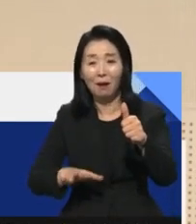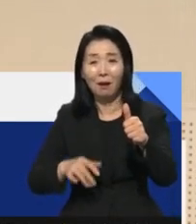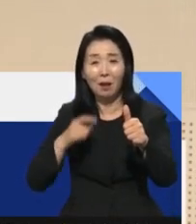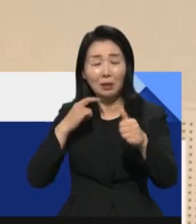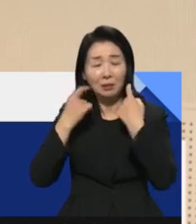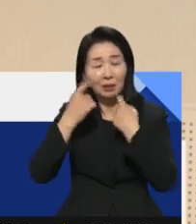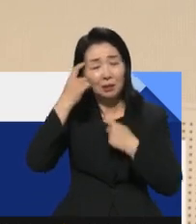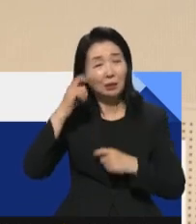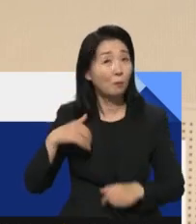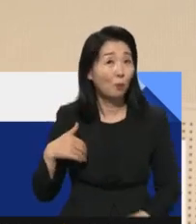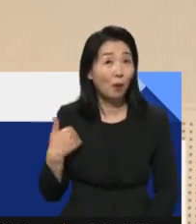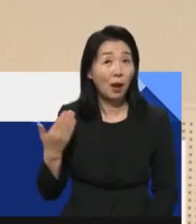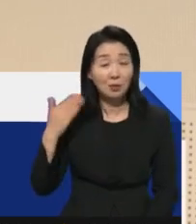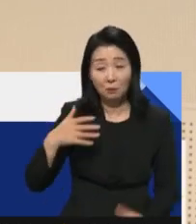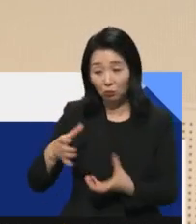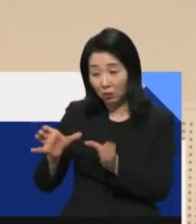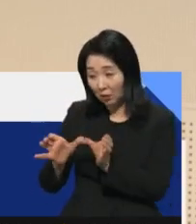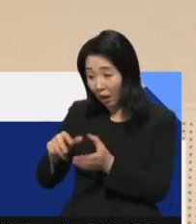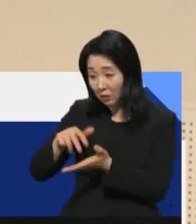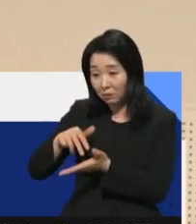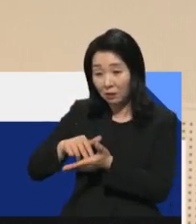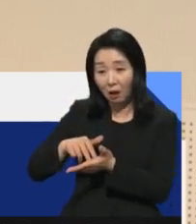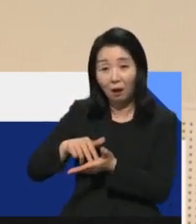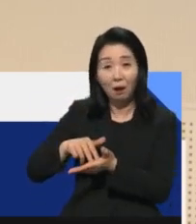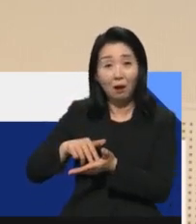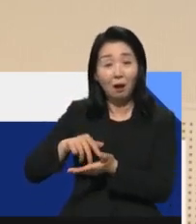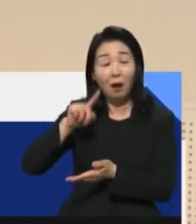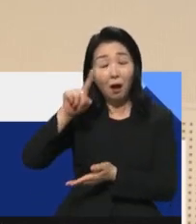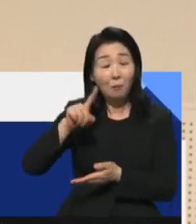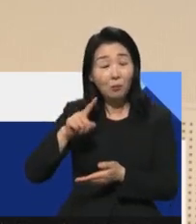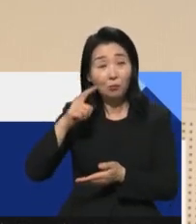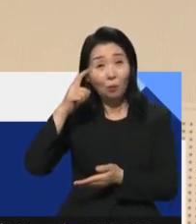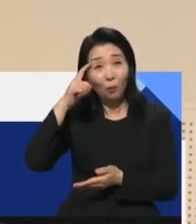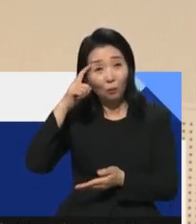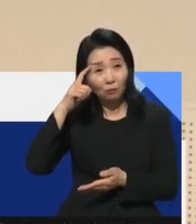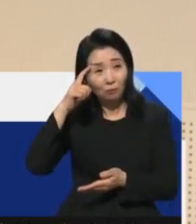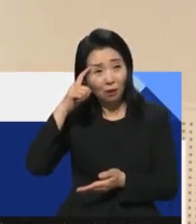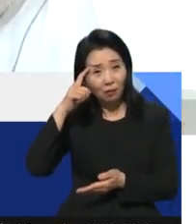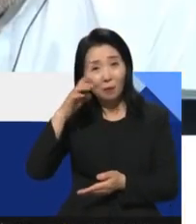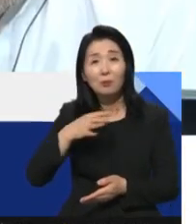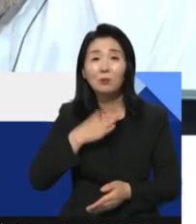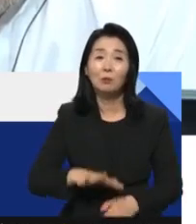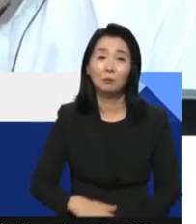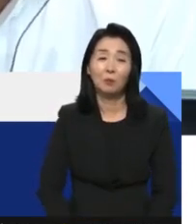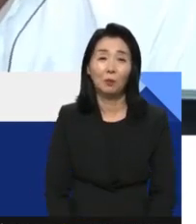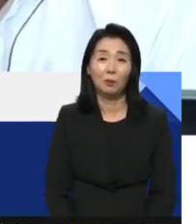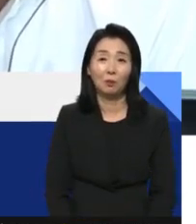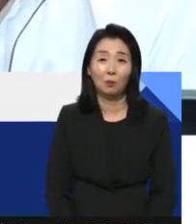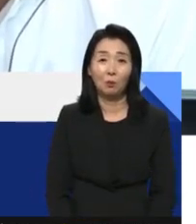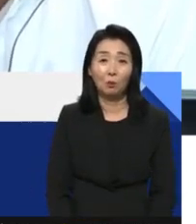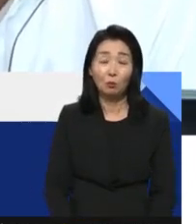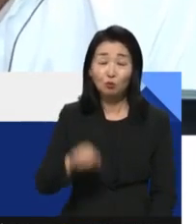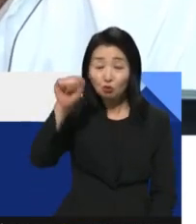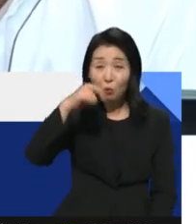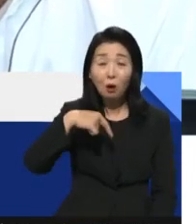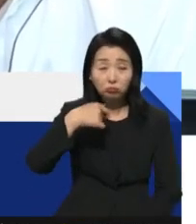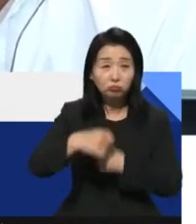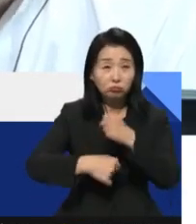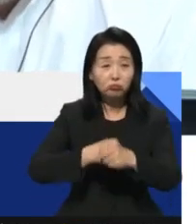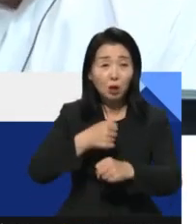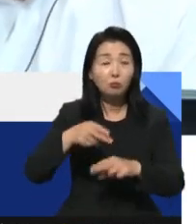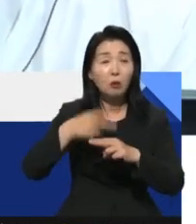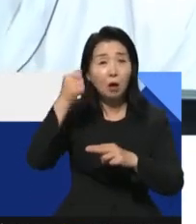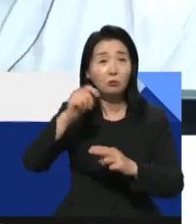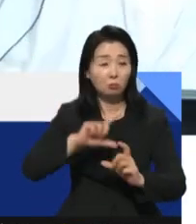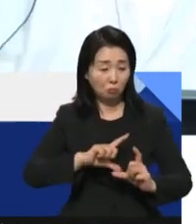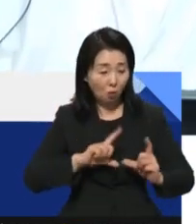의사는 어떨지 몰라도 네. 당 차원에서는 현재는 고려를 하고 있지 않은 부분이다. 본인 출마는 자유지고 자유고 또 본인은 명예회복하고